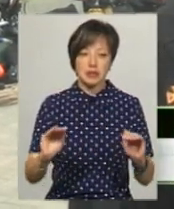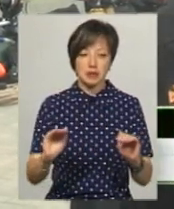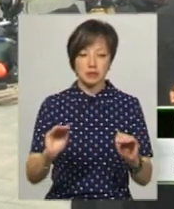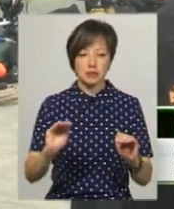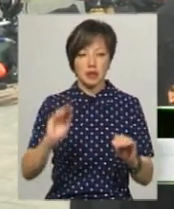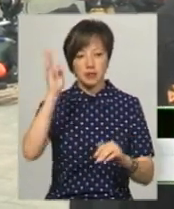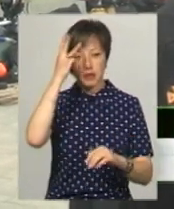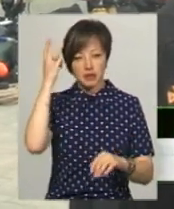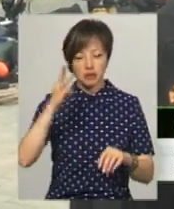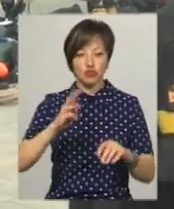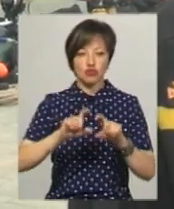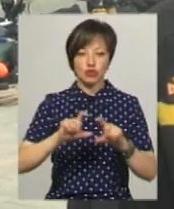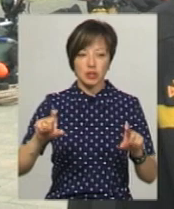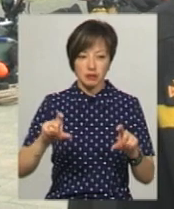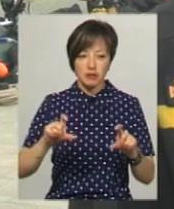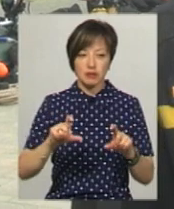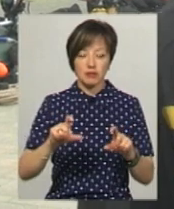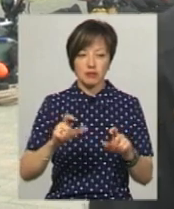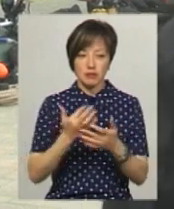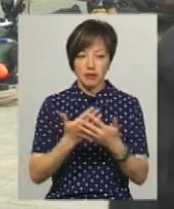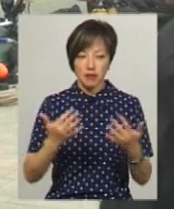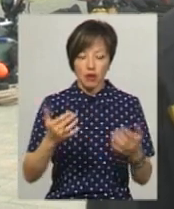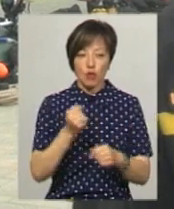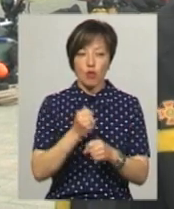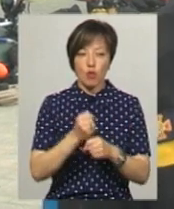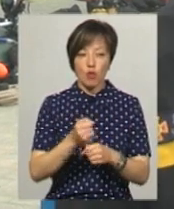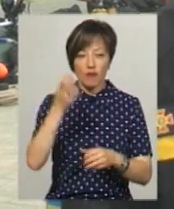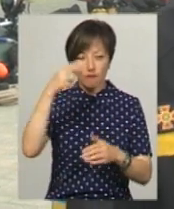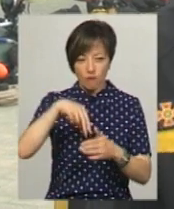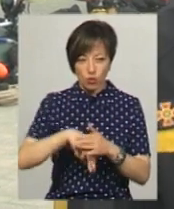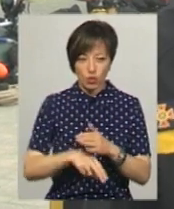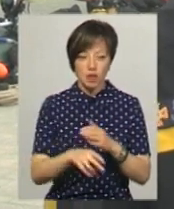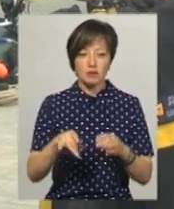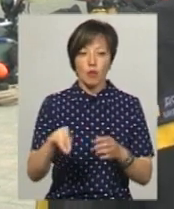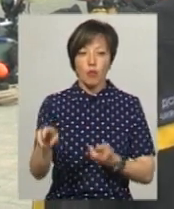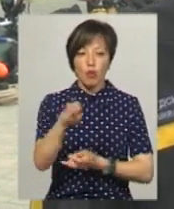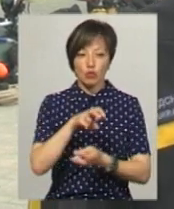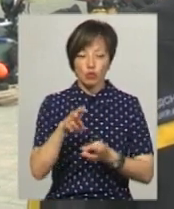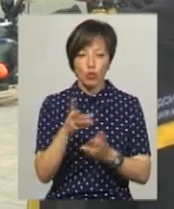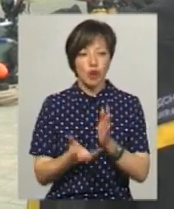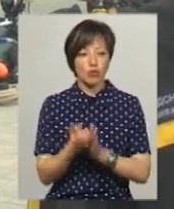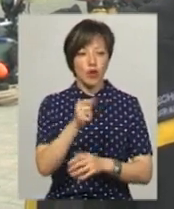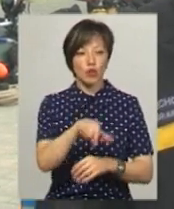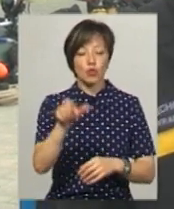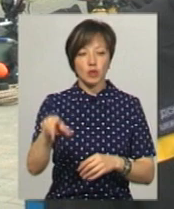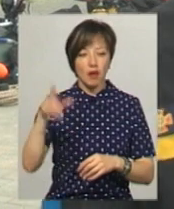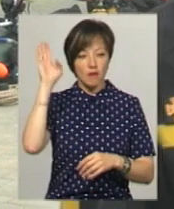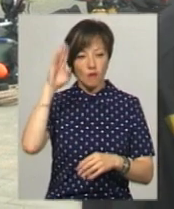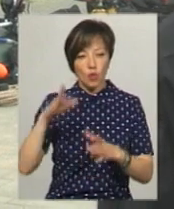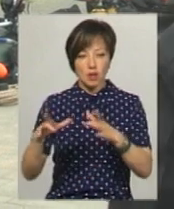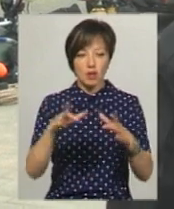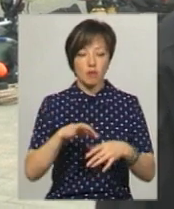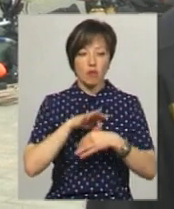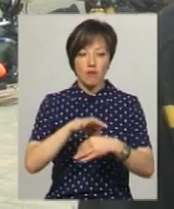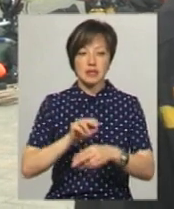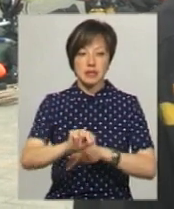учням хмельницьких міських шкіл роботи водолазів по пошуку і рятуванню людей на воді. Також будуть